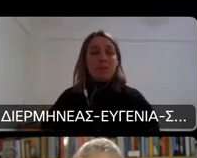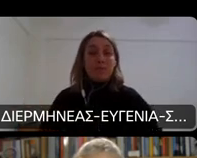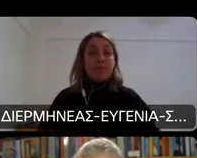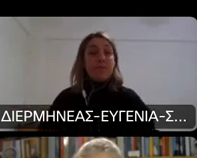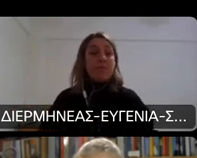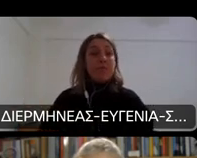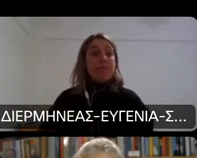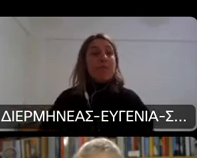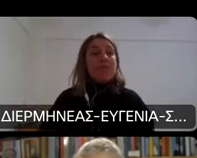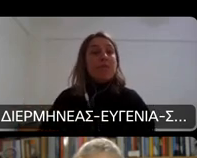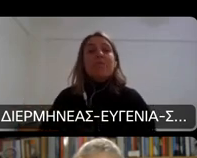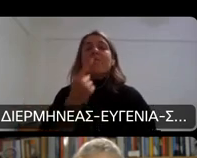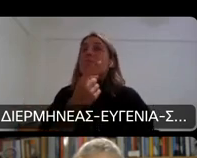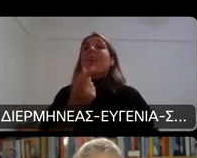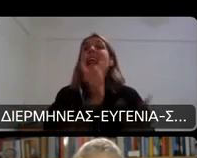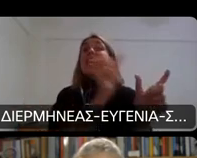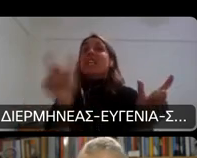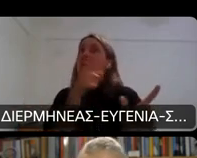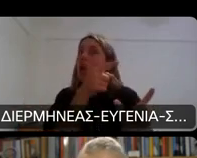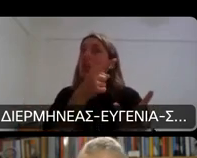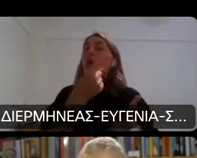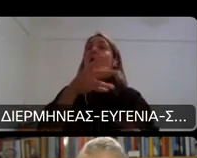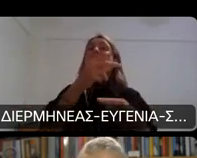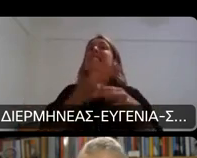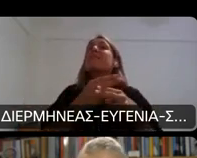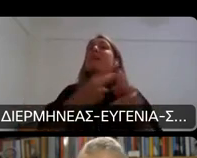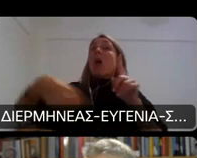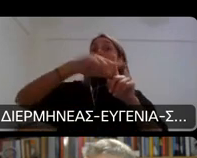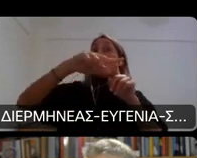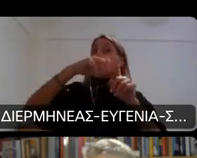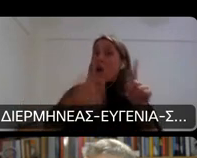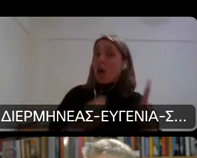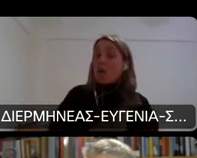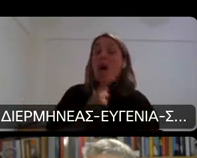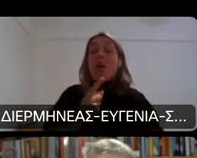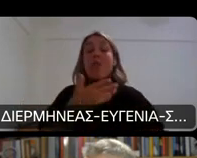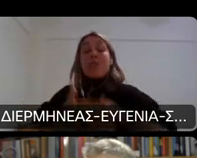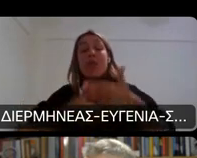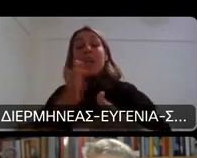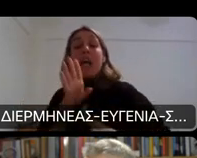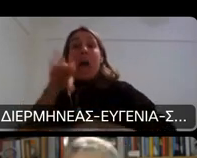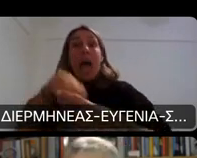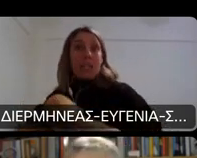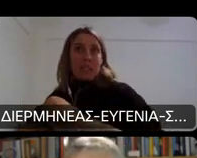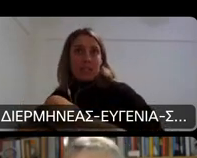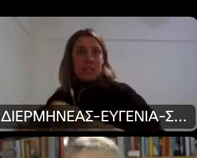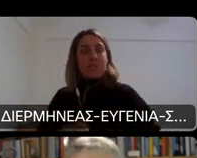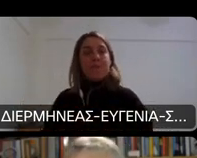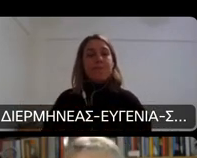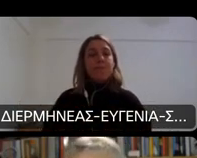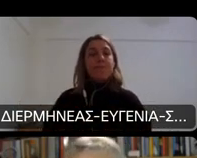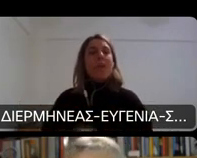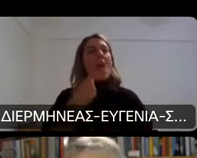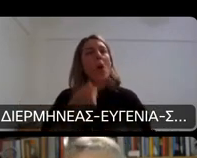σε θετικά φορτισμένο λεξιλόγιο, αλλά ειδικά σε σχέση με τις διαδικασίες ένταξης και ενσωμάτωσης. Δίνω